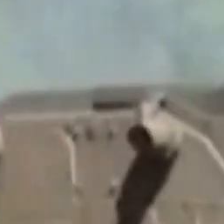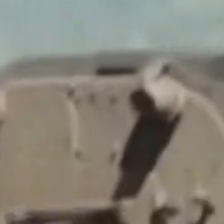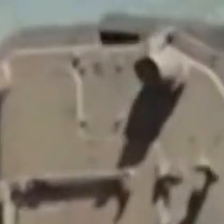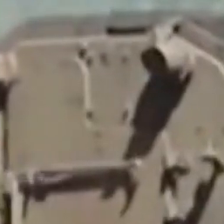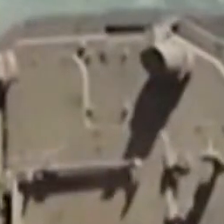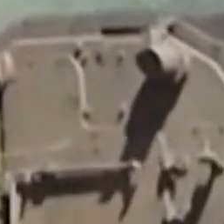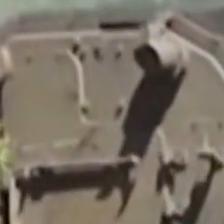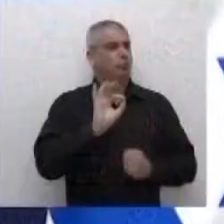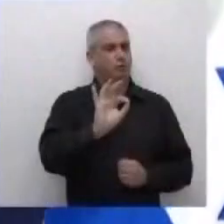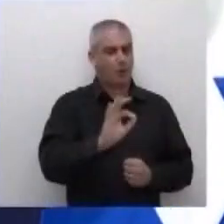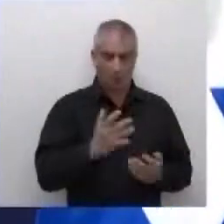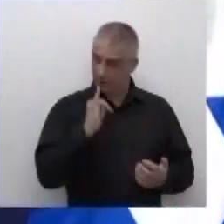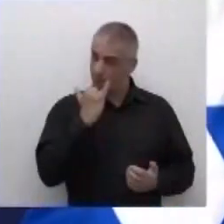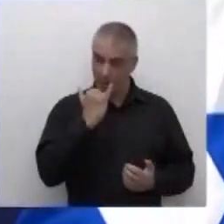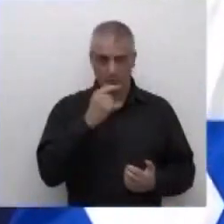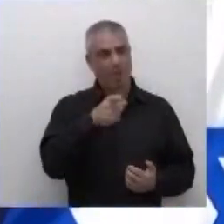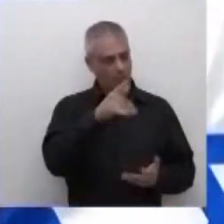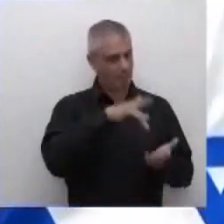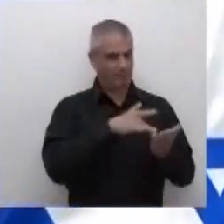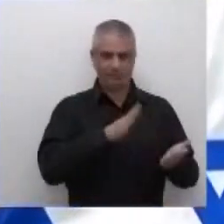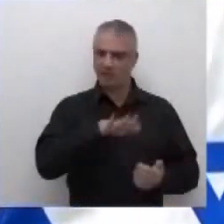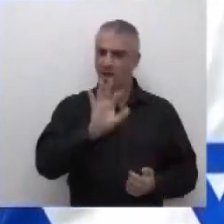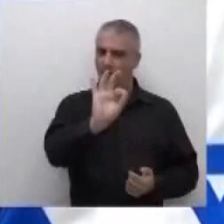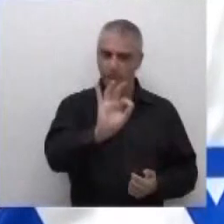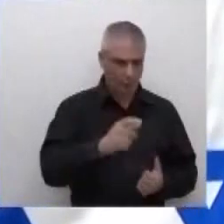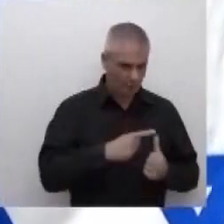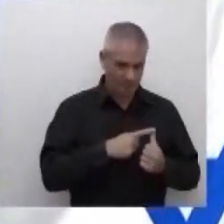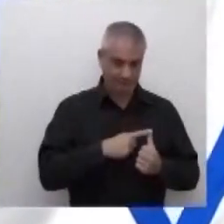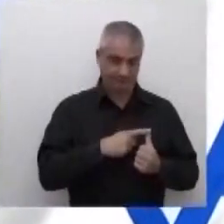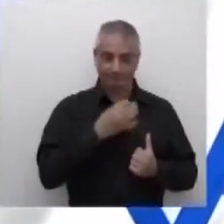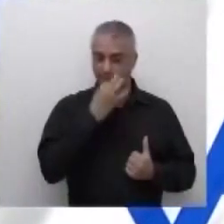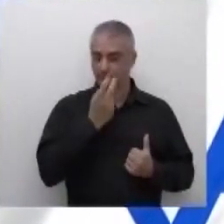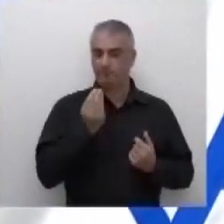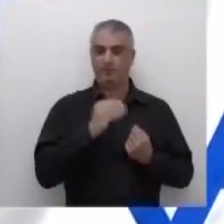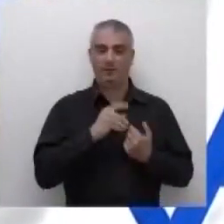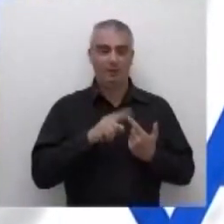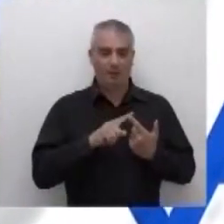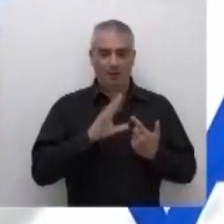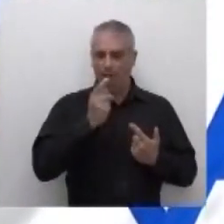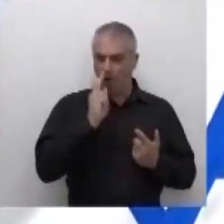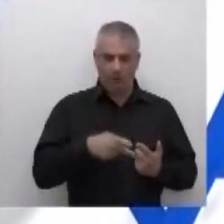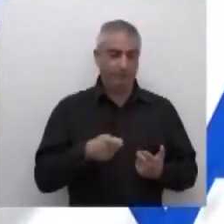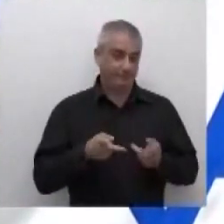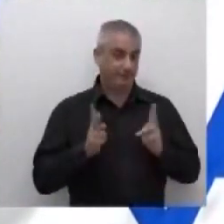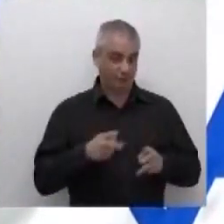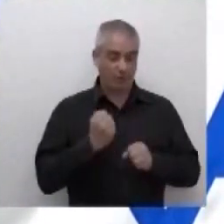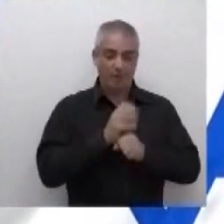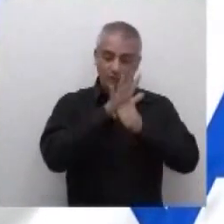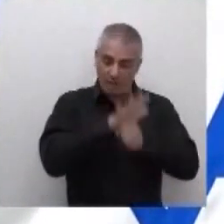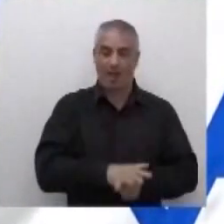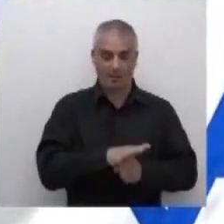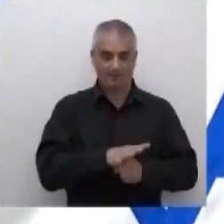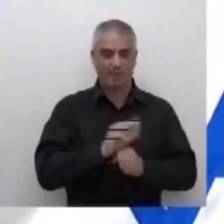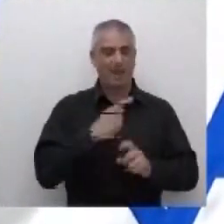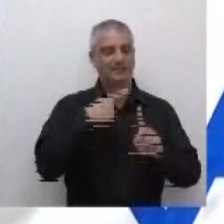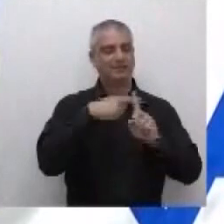बाइडेन के उस बयान के बाद की, जिसमें उन्होंने कहा कि गाजा के दक्षिणी शहर राफा पर हमले के लिए वॉशिंगटन इसराइल को